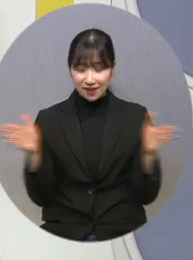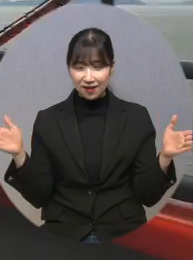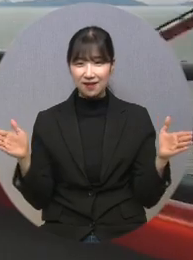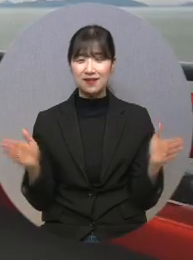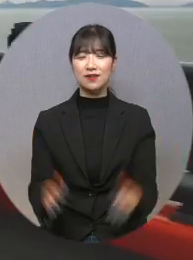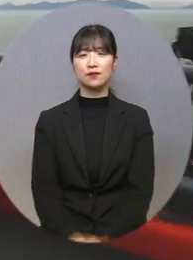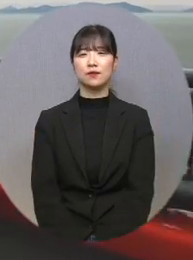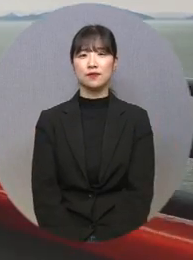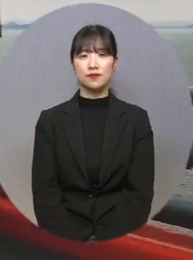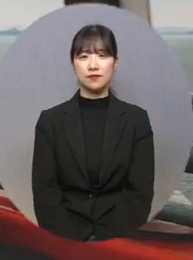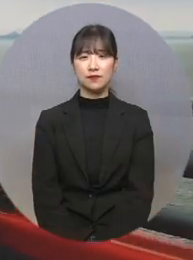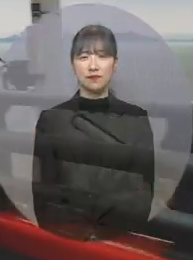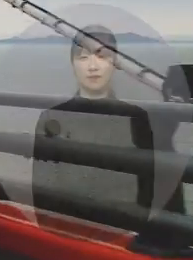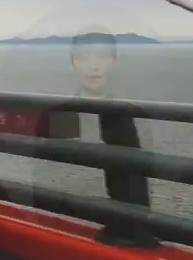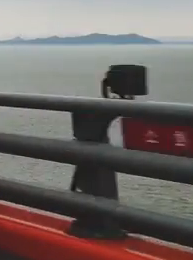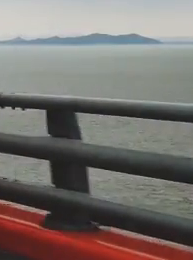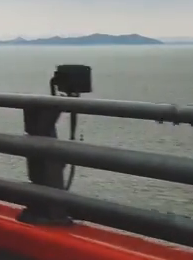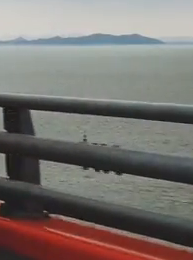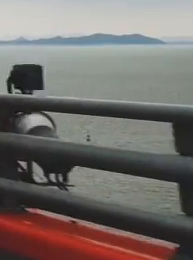스타트!